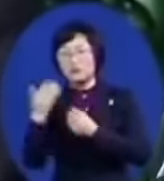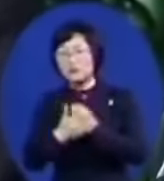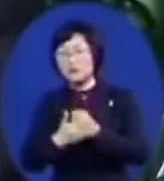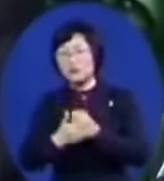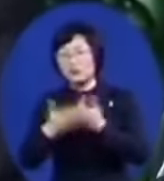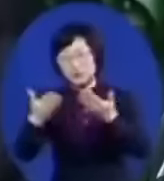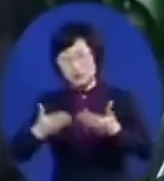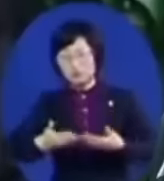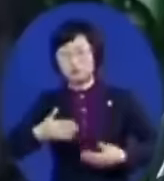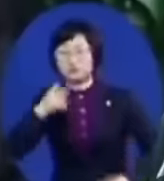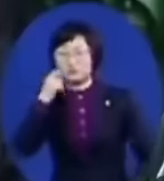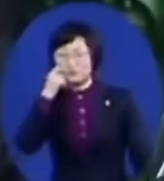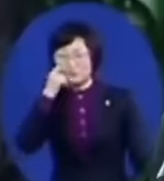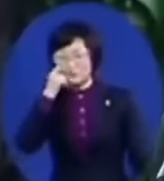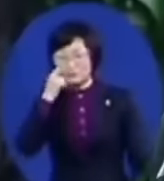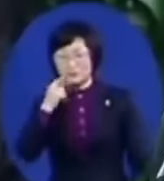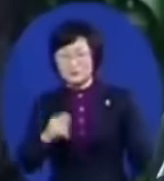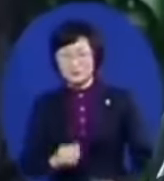없어요.